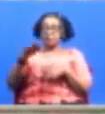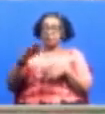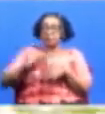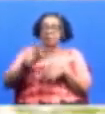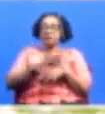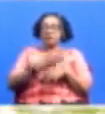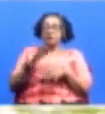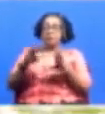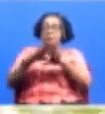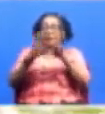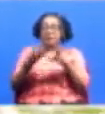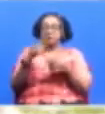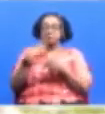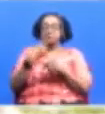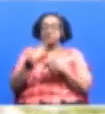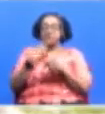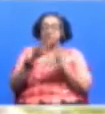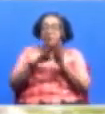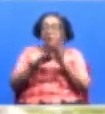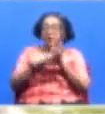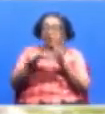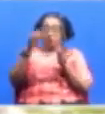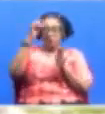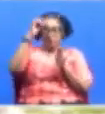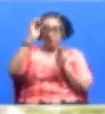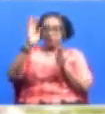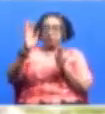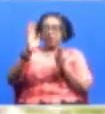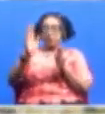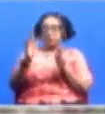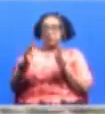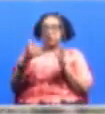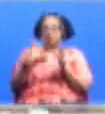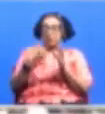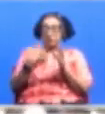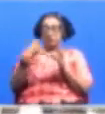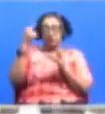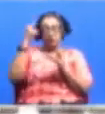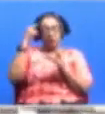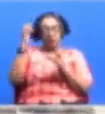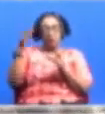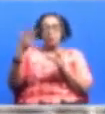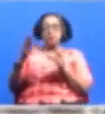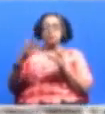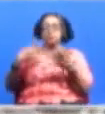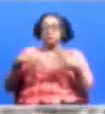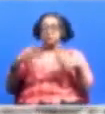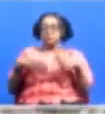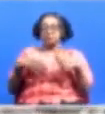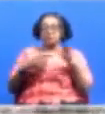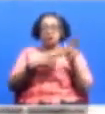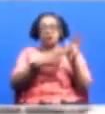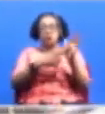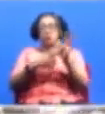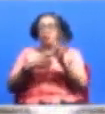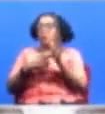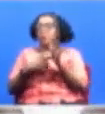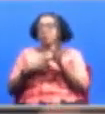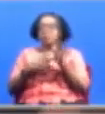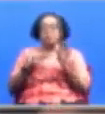bajeti alisema kuwa ajenda ya serikali ni uboreshaji wa mwananchi, akisema hawatababaishwa na maonyesho ya pembeni.